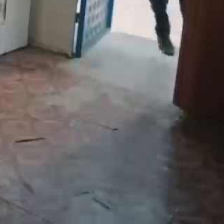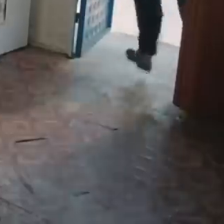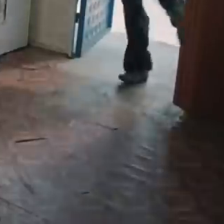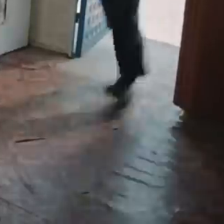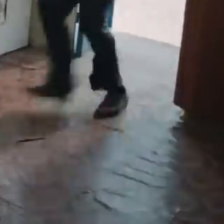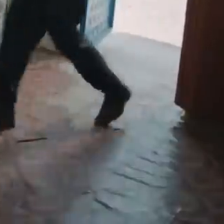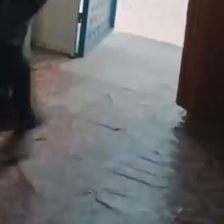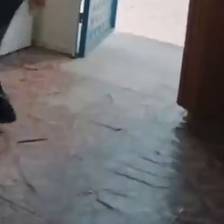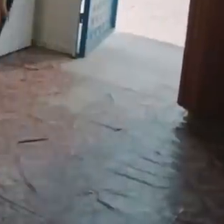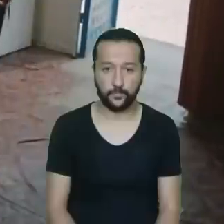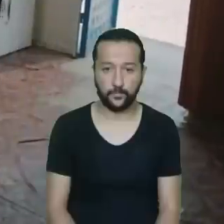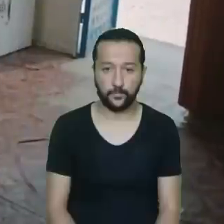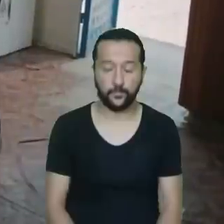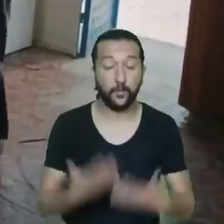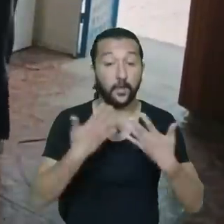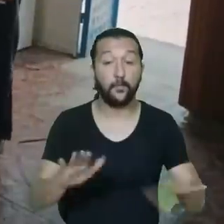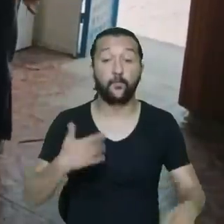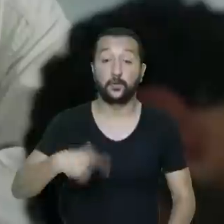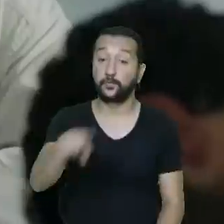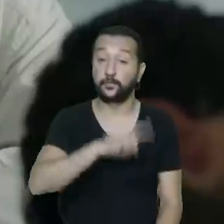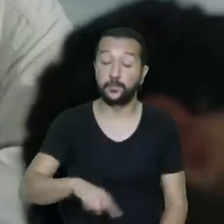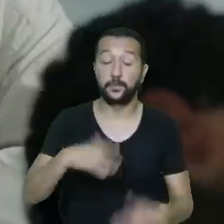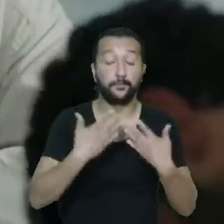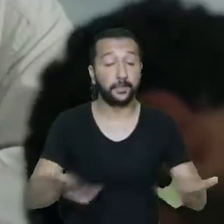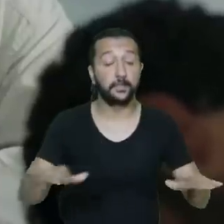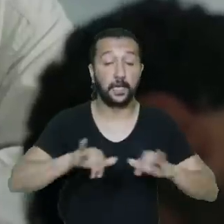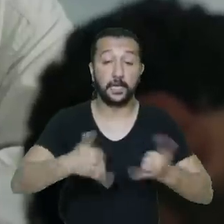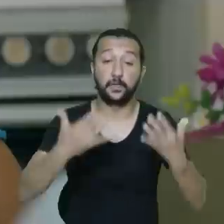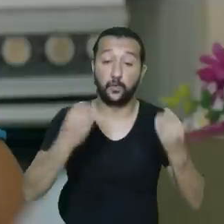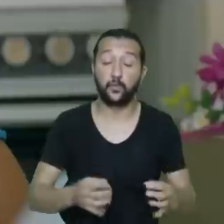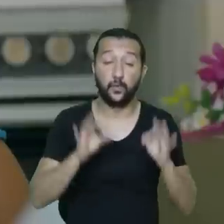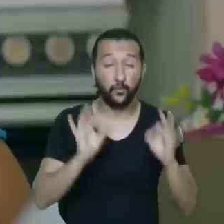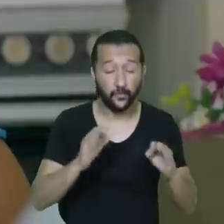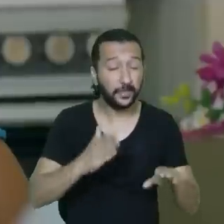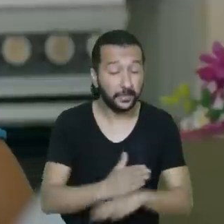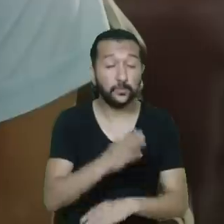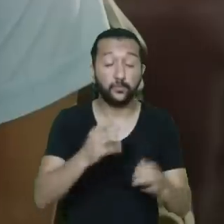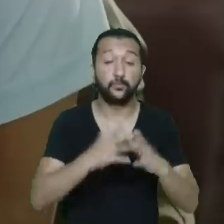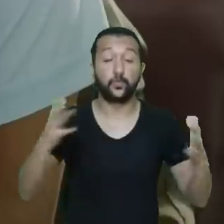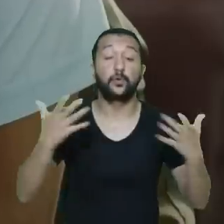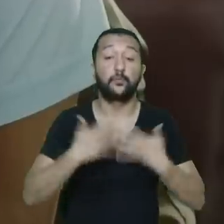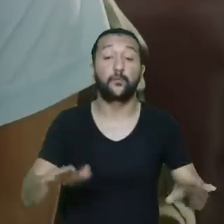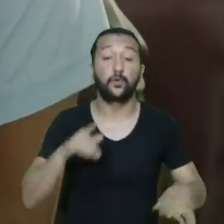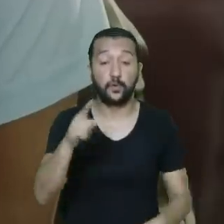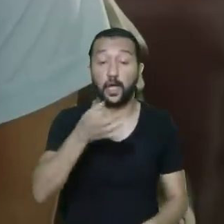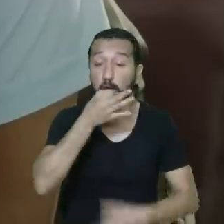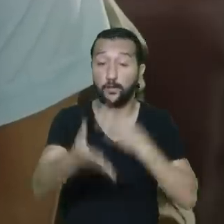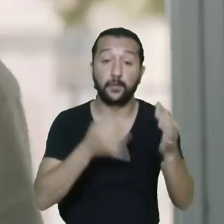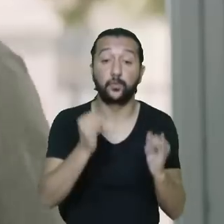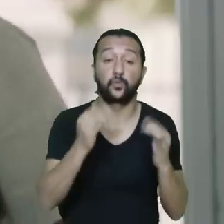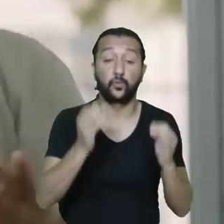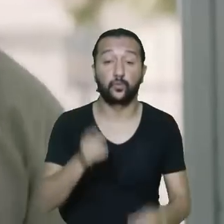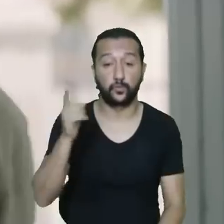çenesinde dalgın. Mahvolduk biz Sadıç'la. Bittik. Öyle böyle diye bu sefer gerçekten çok büyük mahvolduk. Havadisler çok